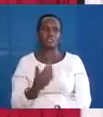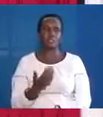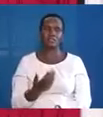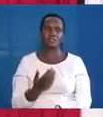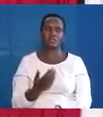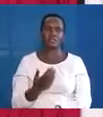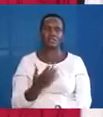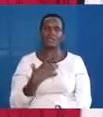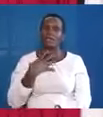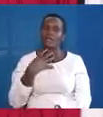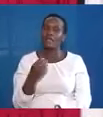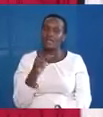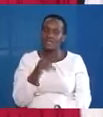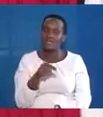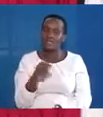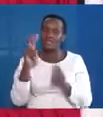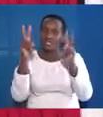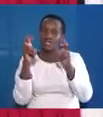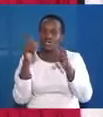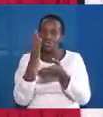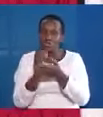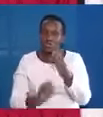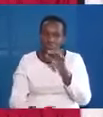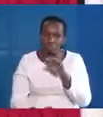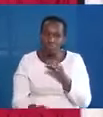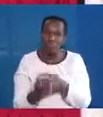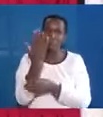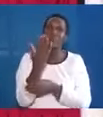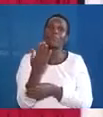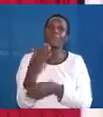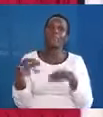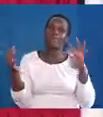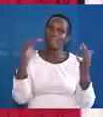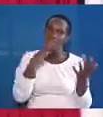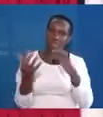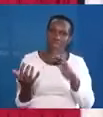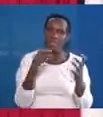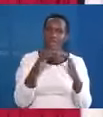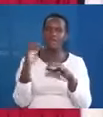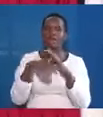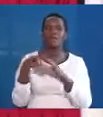Na mambo haya ndio inalete vurugu katika taifa letu.